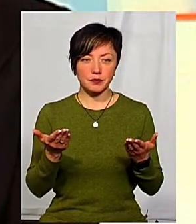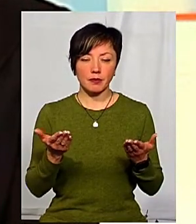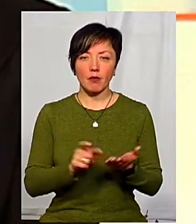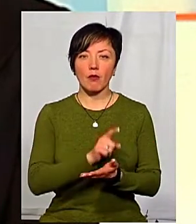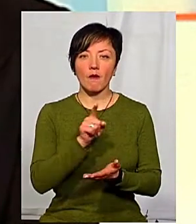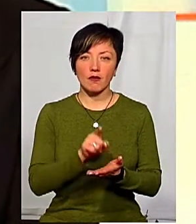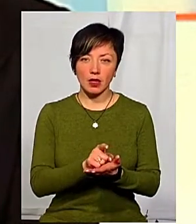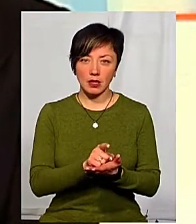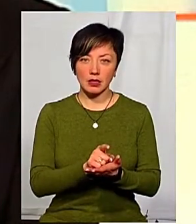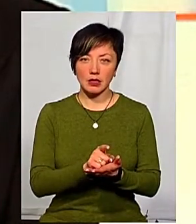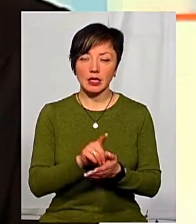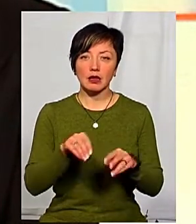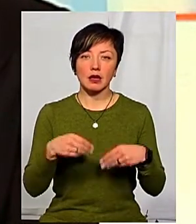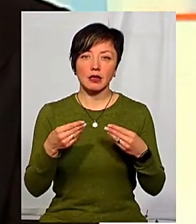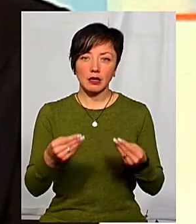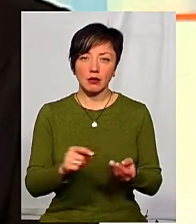повинен,